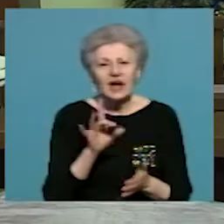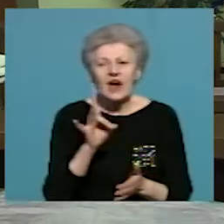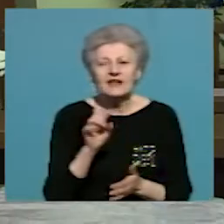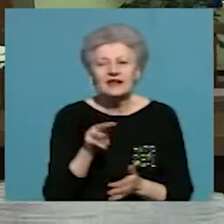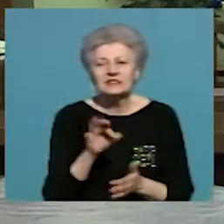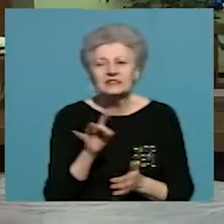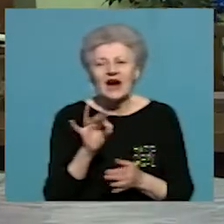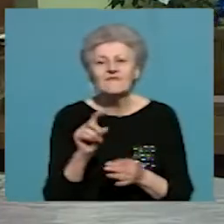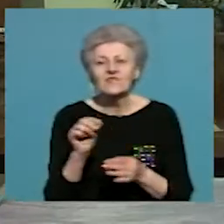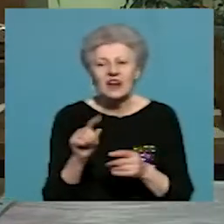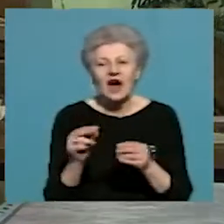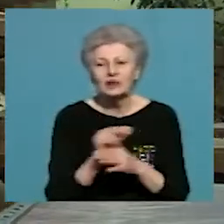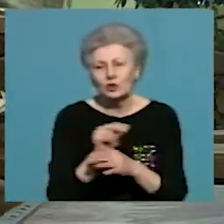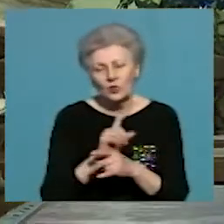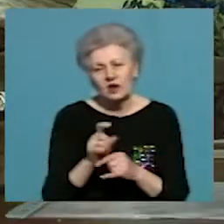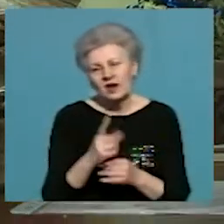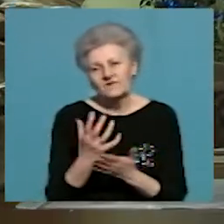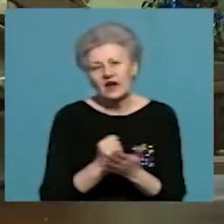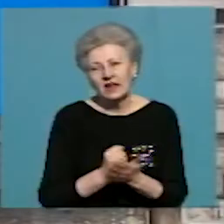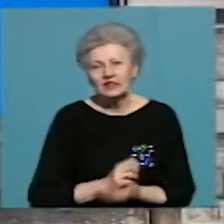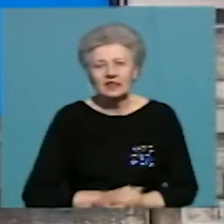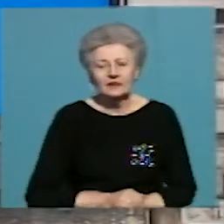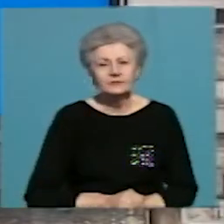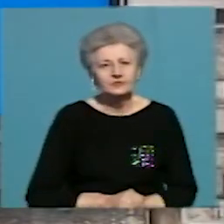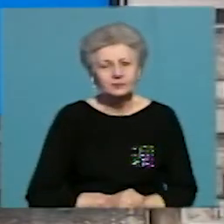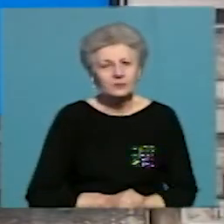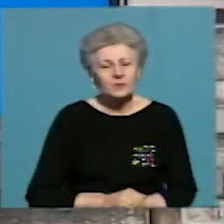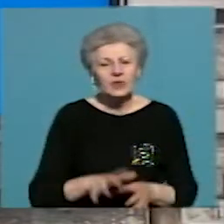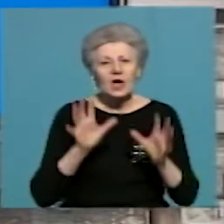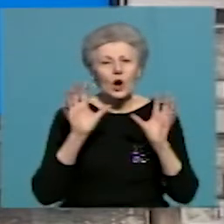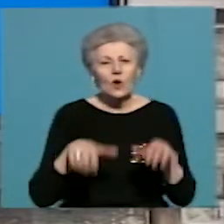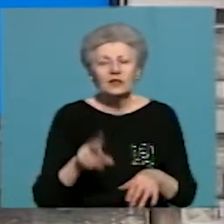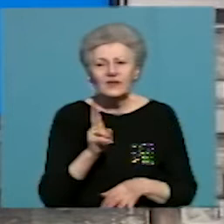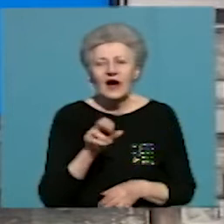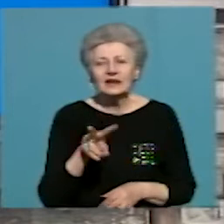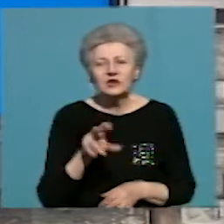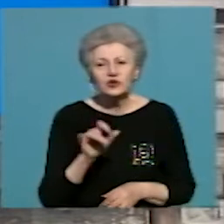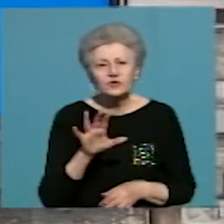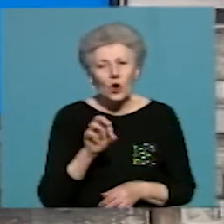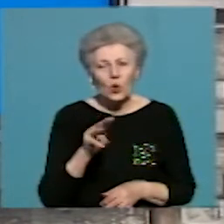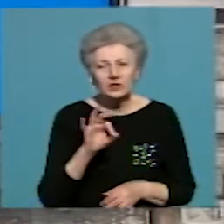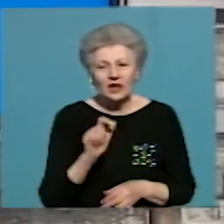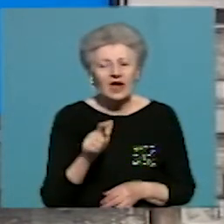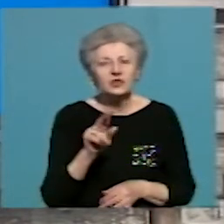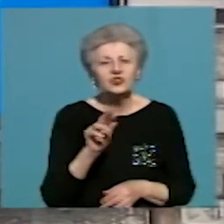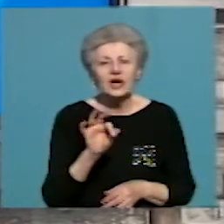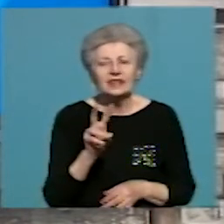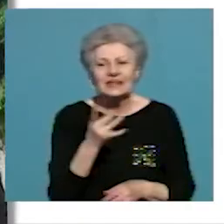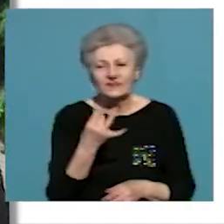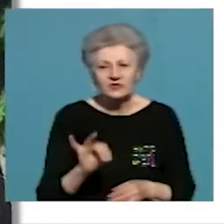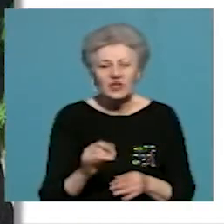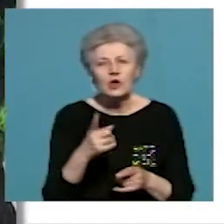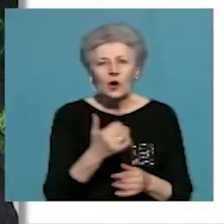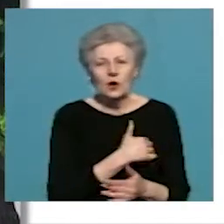Ілона Захарук, Володимир Дорош. Новини на Суспільному. Голова Клішковецької ОТГ Василь Ченківський претендує на посаду